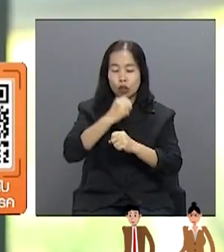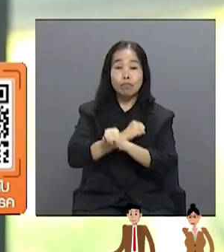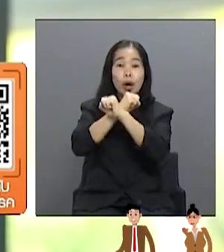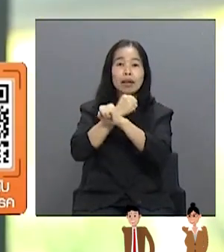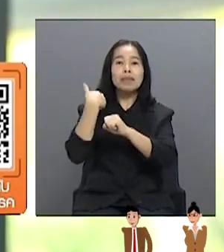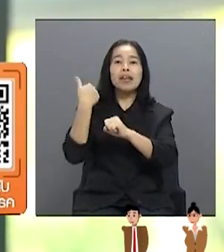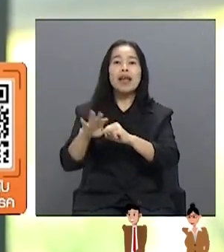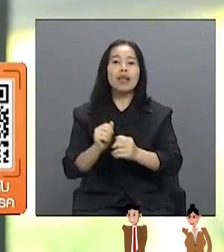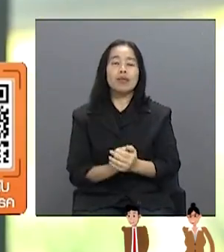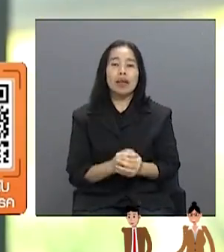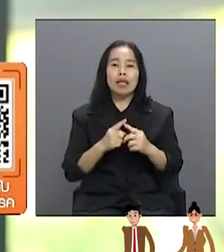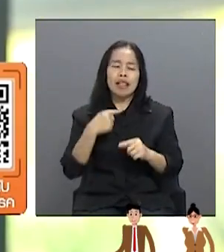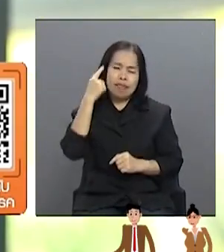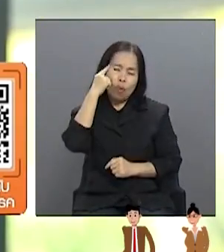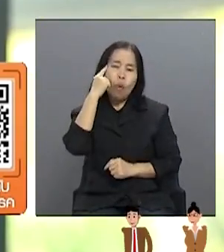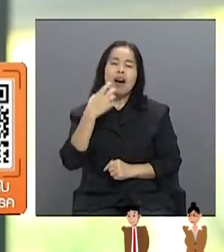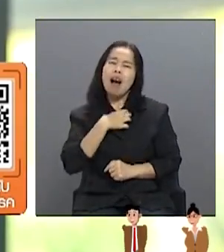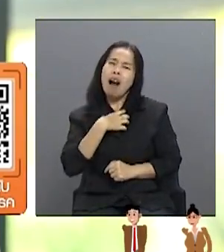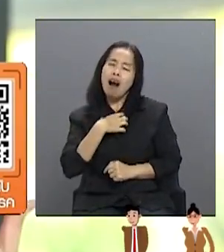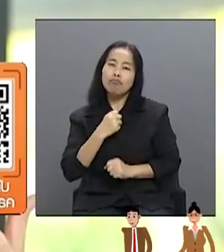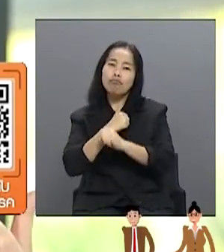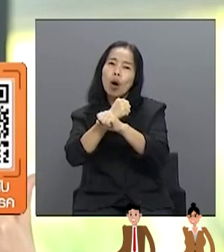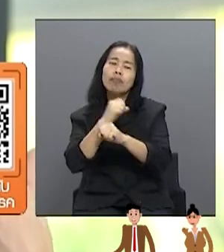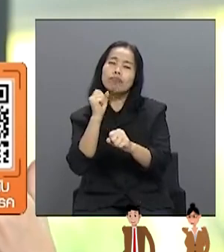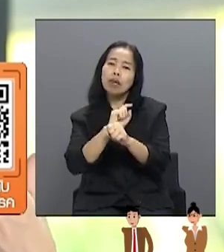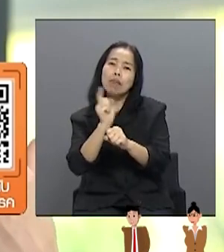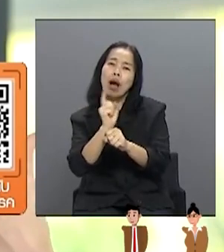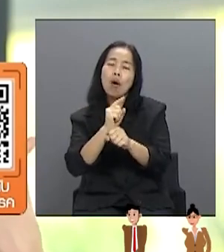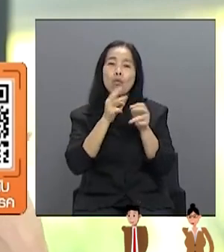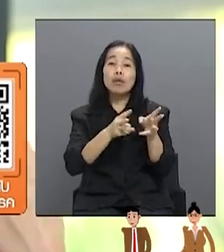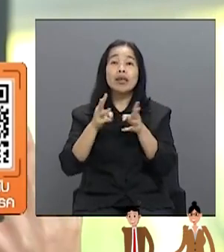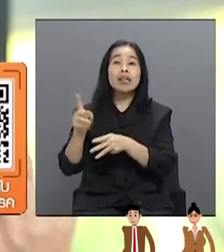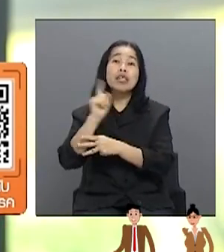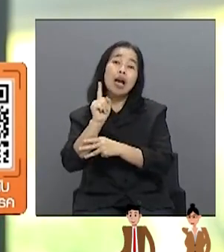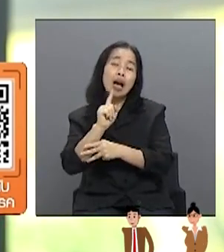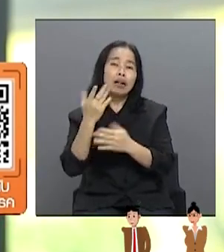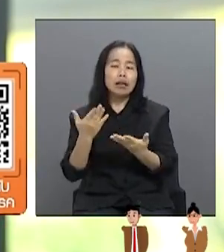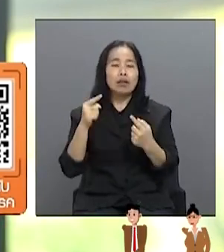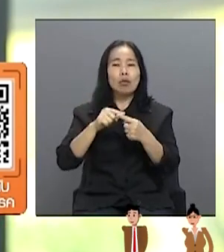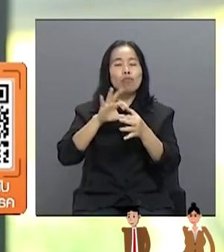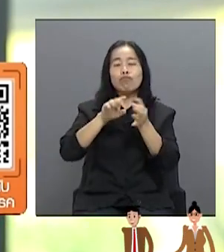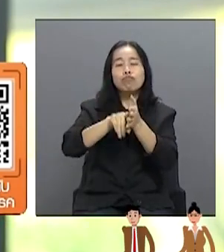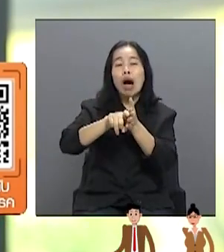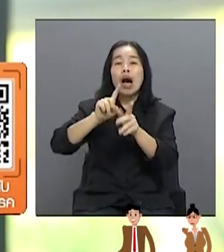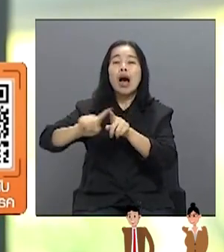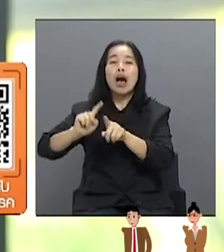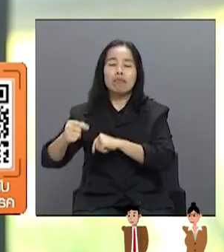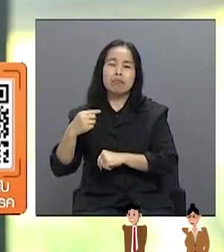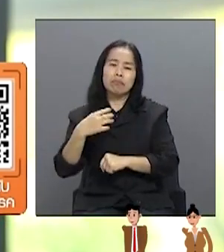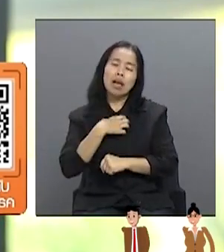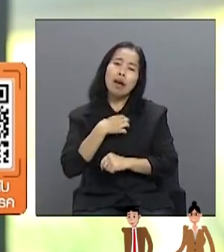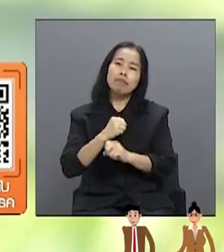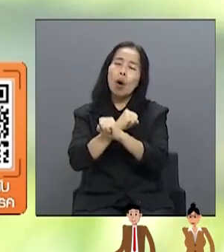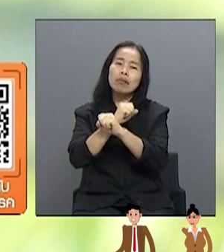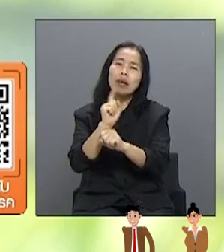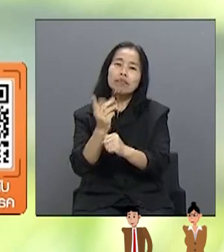ดูว่าถ้าเราอยากจะป้องกันให้เราเนี่ยห่างไกลจากเชื้อไวรัสโคโรนาหรือว่าโควิด-19 เราจะดูแลตัวเองยัง